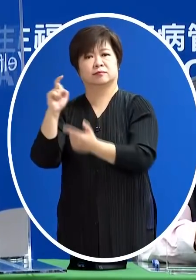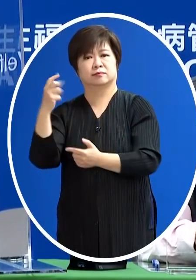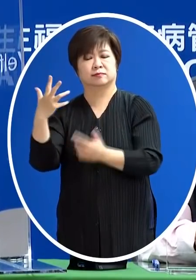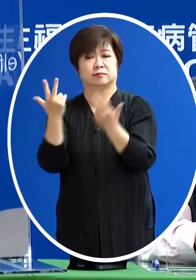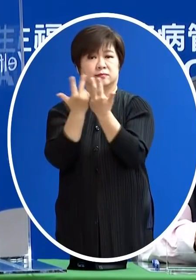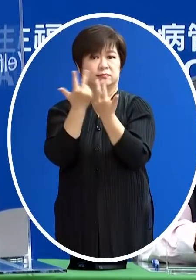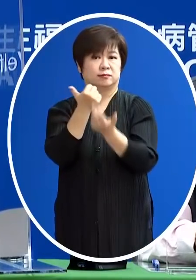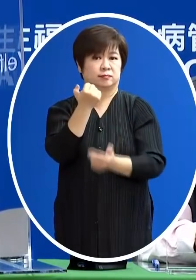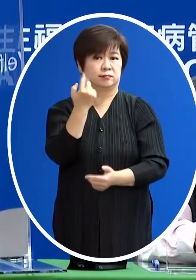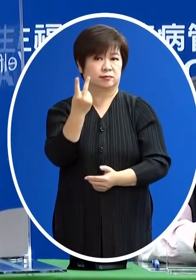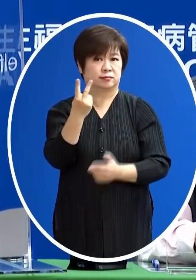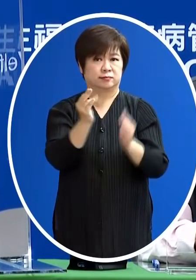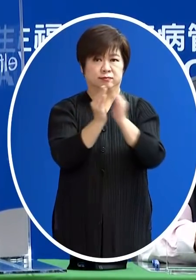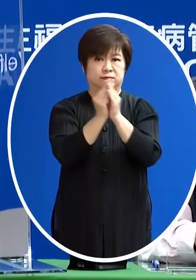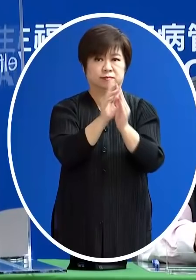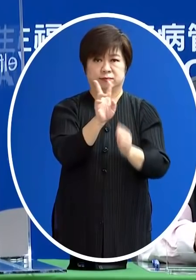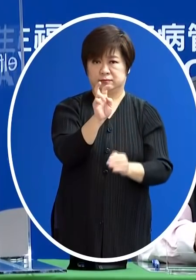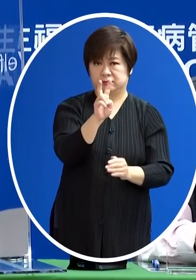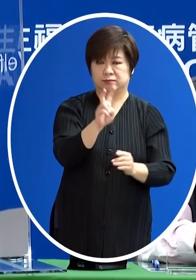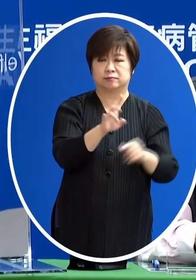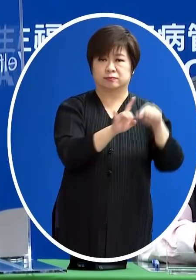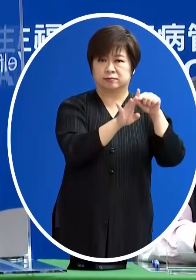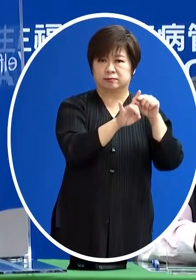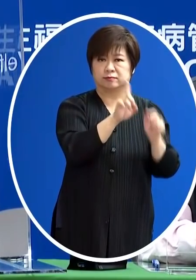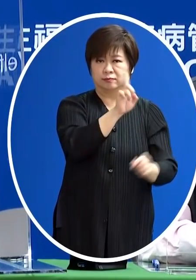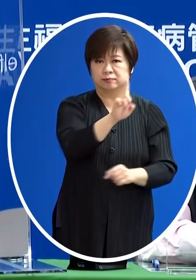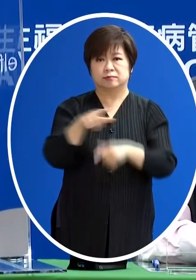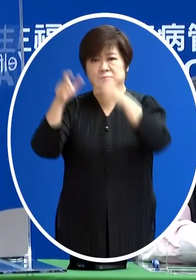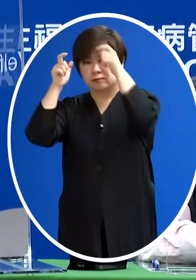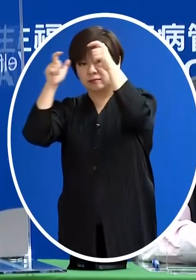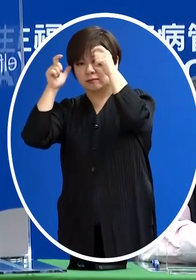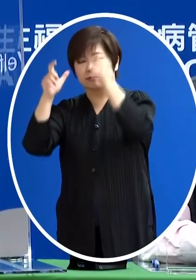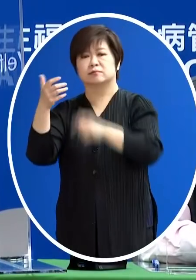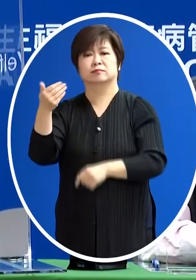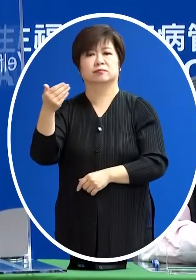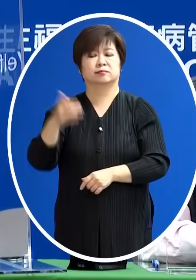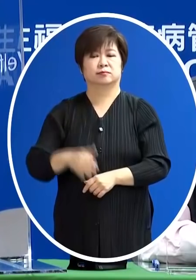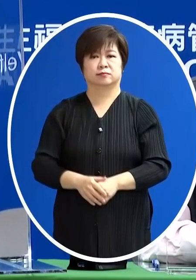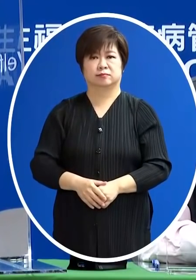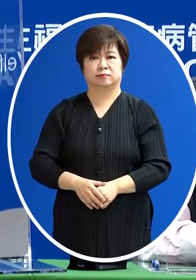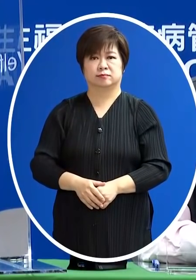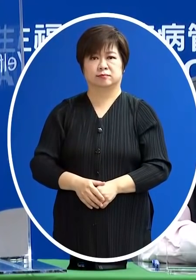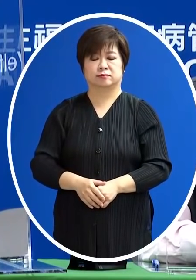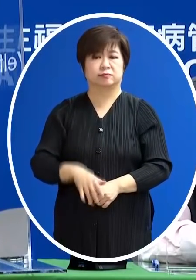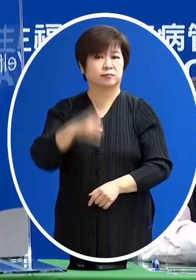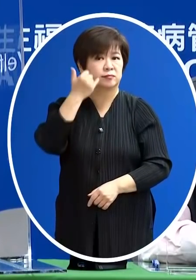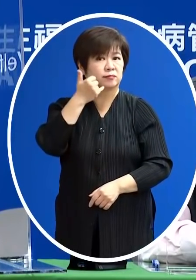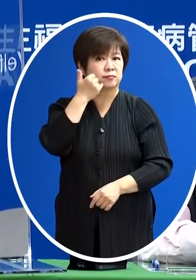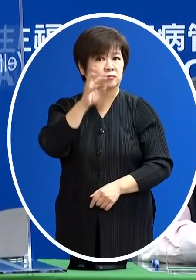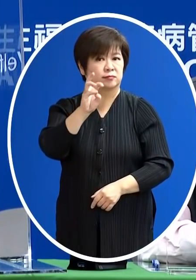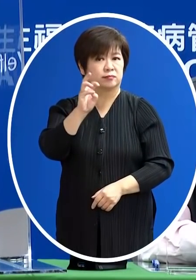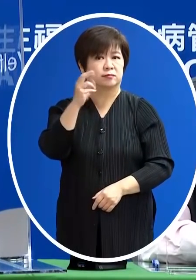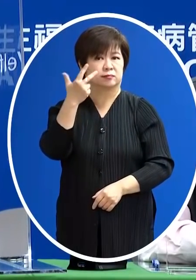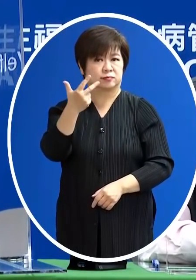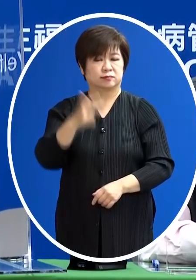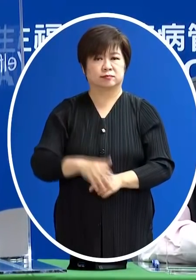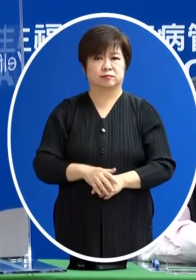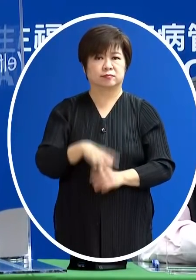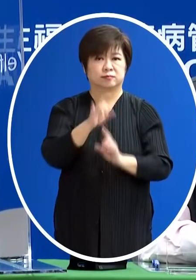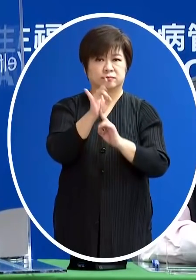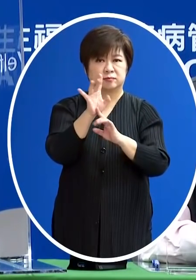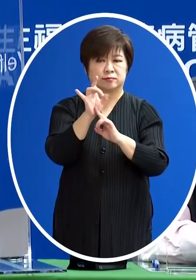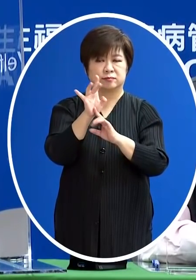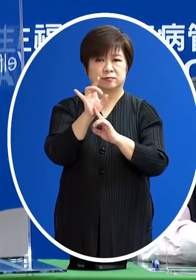市52例，桃园22例，台中市1例，高雄市9例，那基隆市37例，那新竹